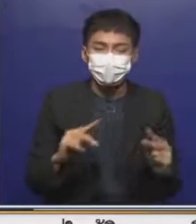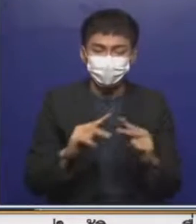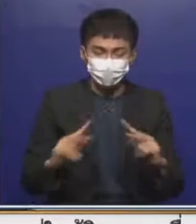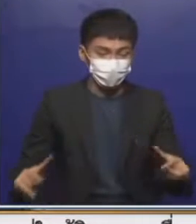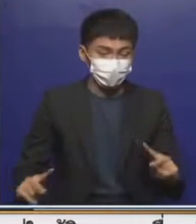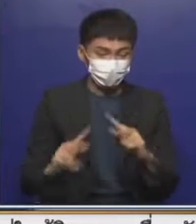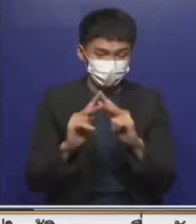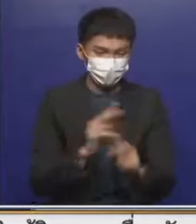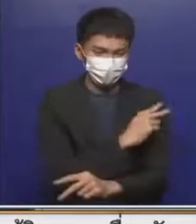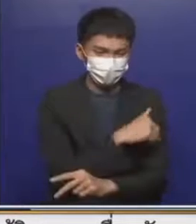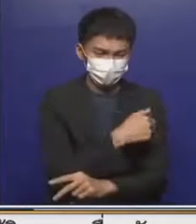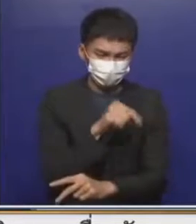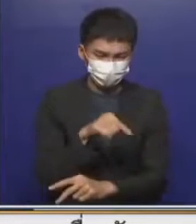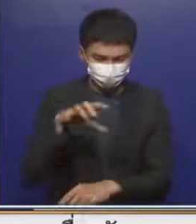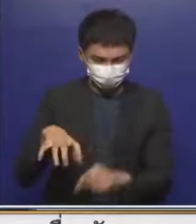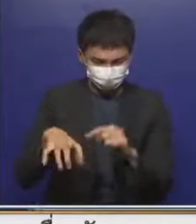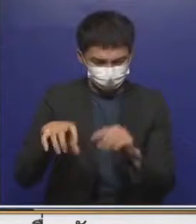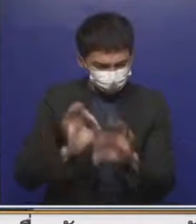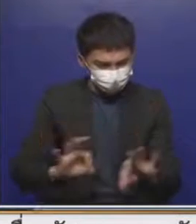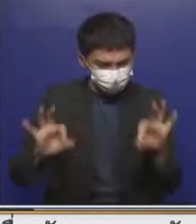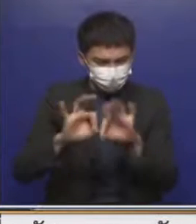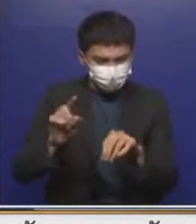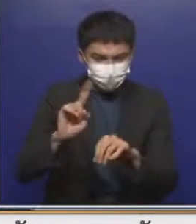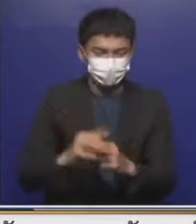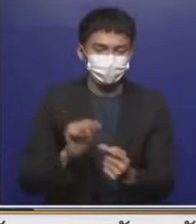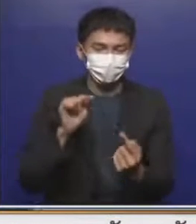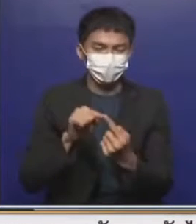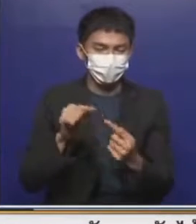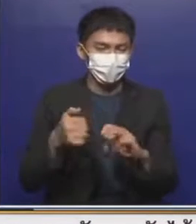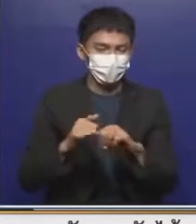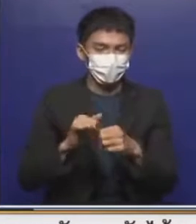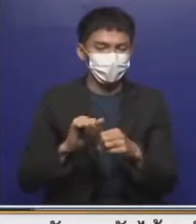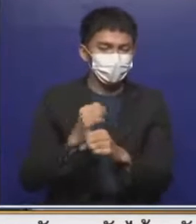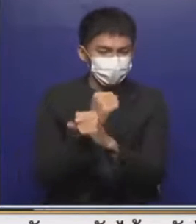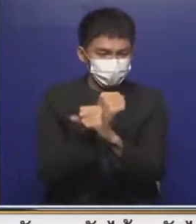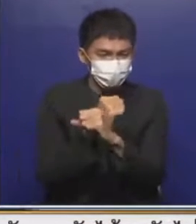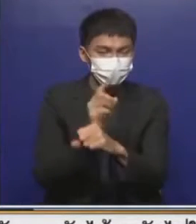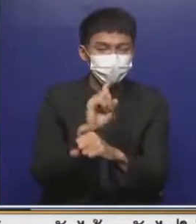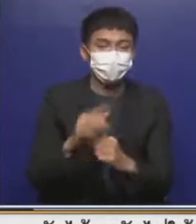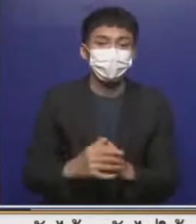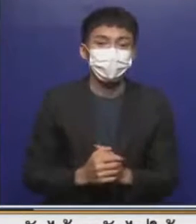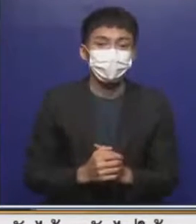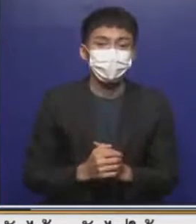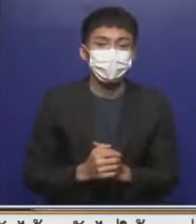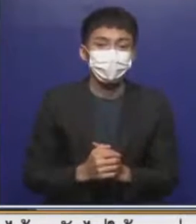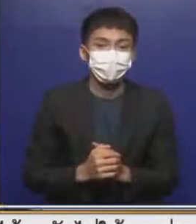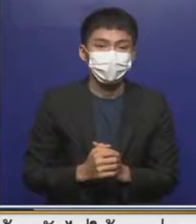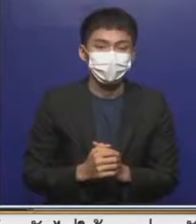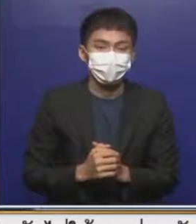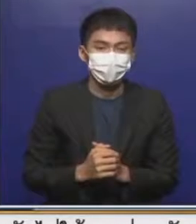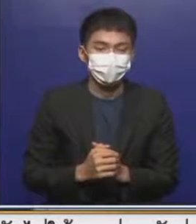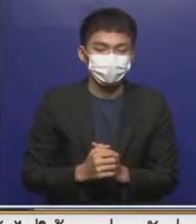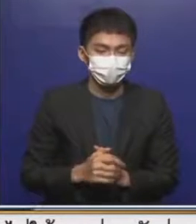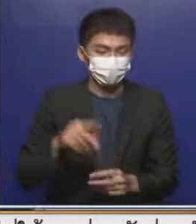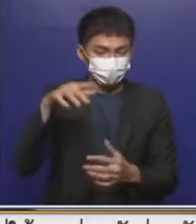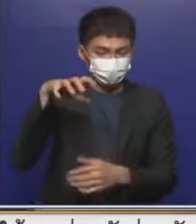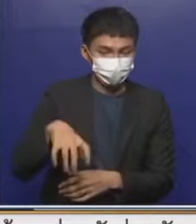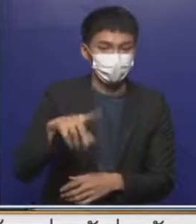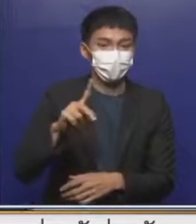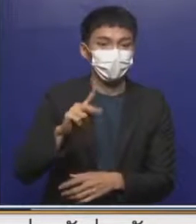เป็นหน่วยงานสำคัญที่มหนาที่สกดกกแ้ระบาดของโควิดทุกคนตอบเปเสียงเดยวกัทระทาน่า กลมควบคุมโลก